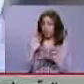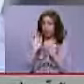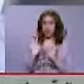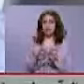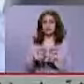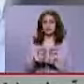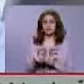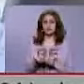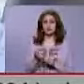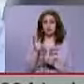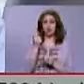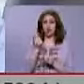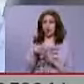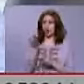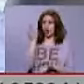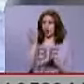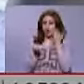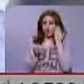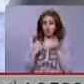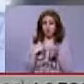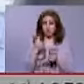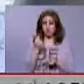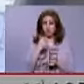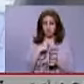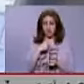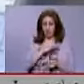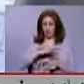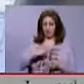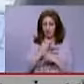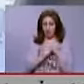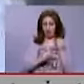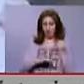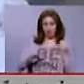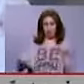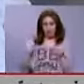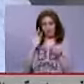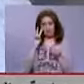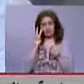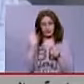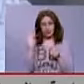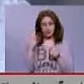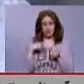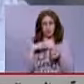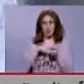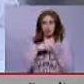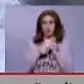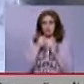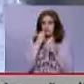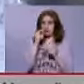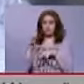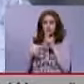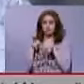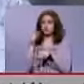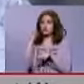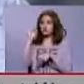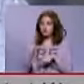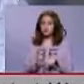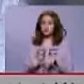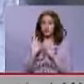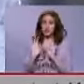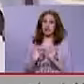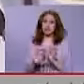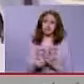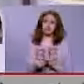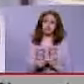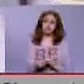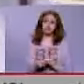يعرف يتناول، في يعني لو معاه 2 3 اولاده، ايه الاكل اللي هو يقدر ياكله النهارده رخيص؟ ايه الحاجه الرخيصه اللي